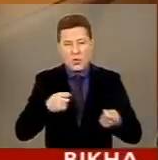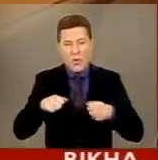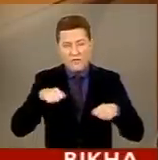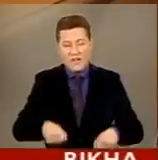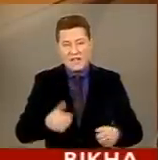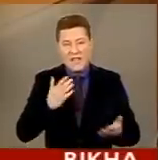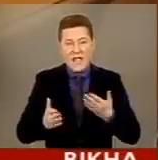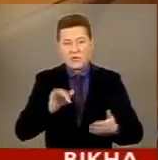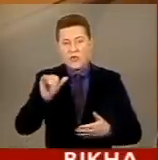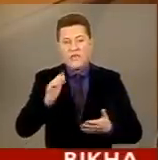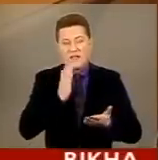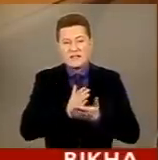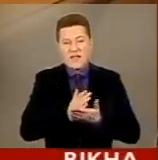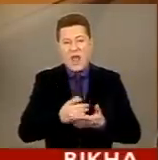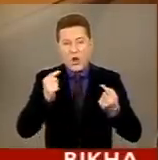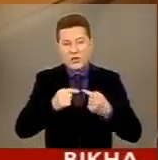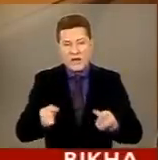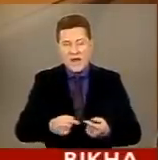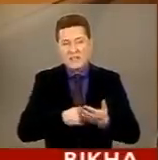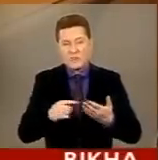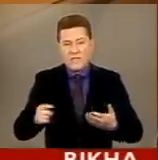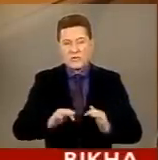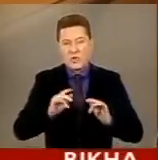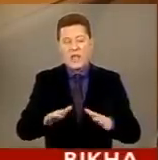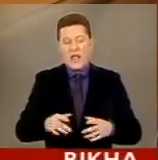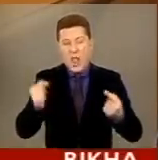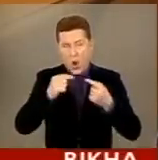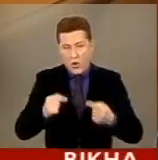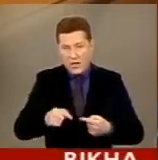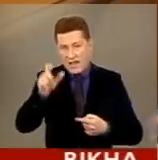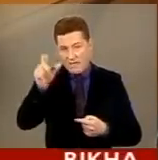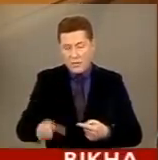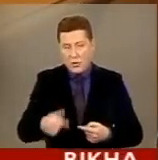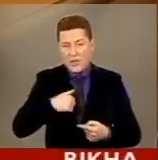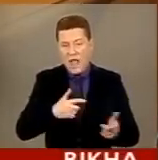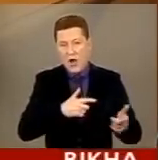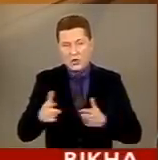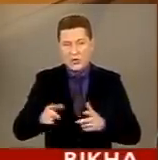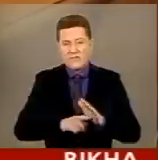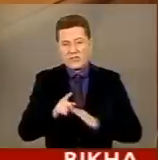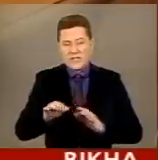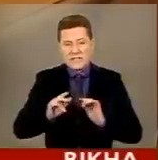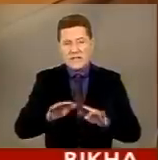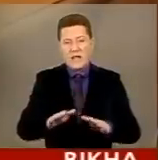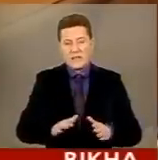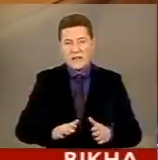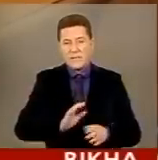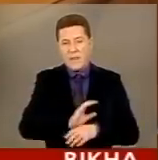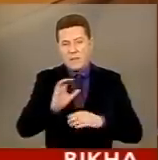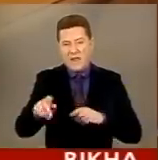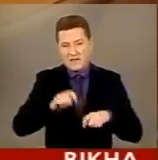у вас є конкретні зауваження до діяльності конкретного прокурора, я готовий вжити заходів, направити перевірку